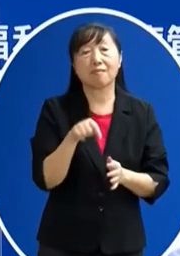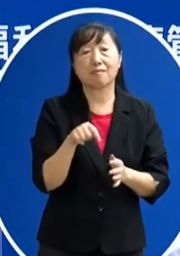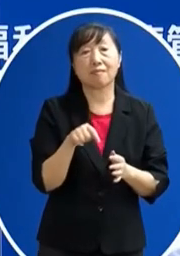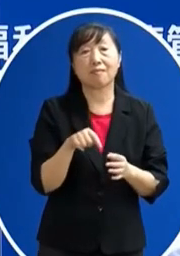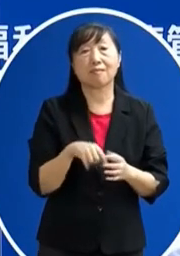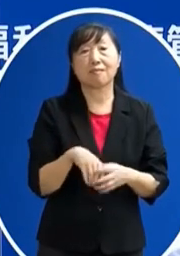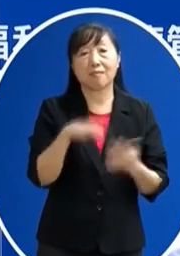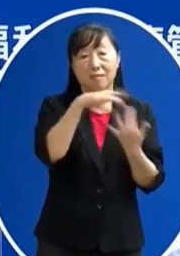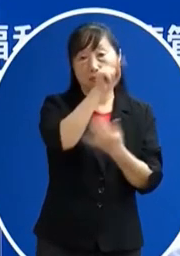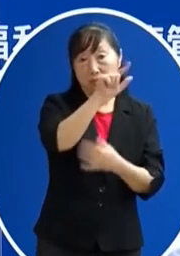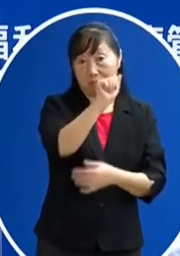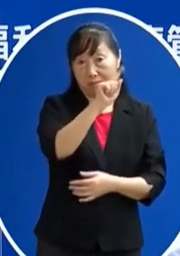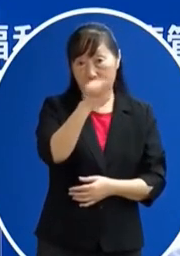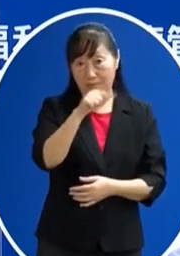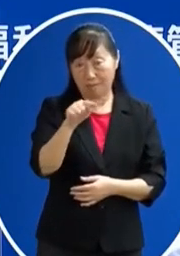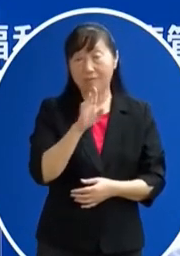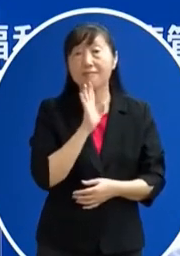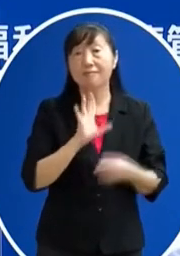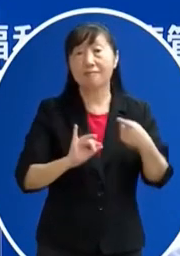只选择 A G 的有